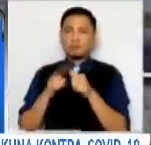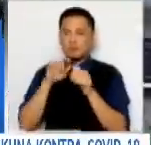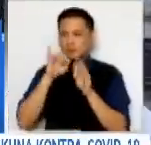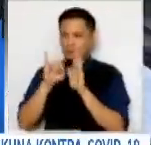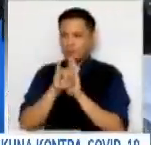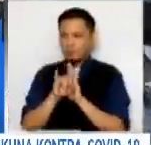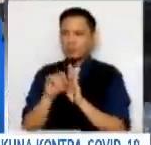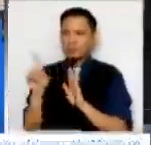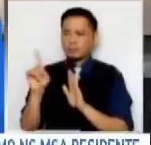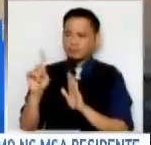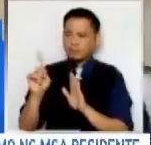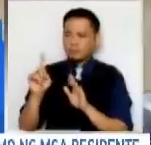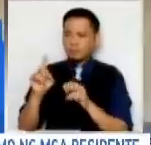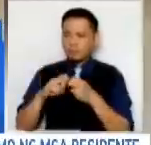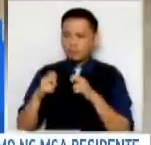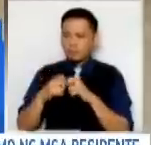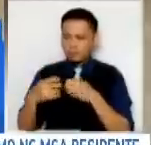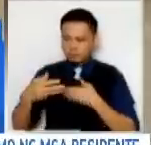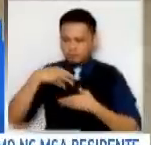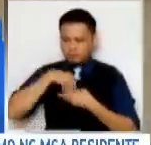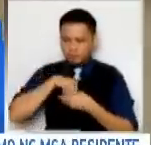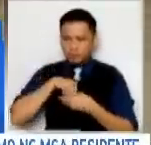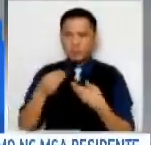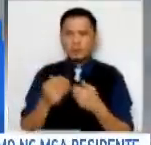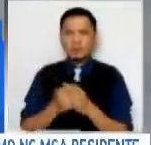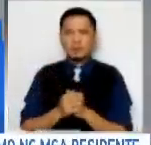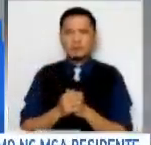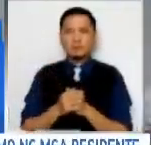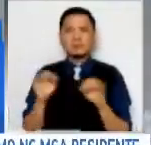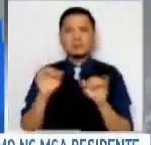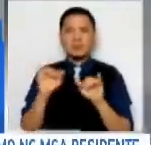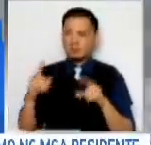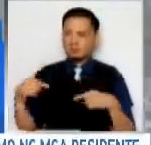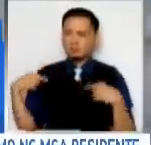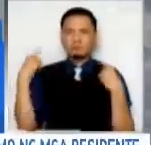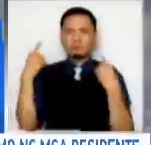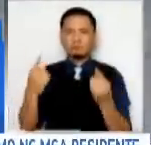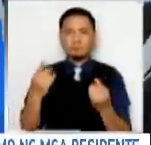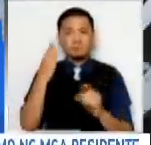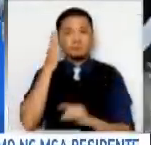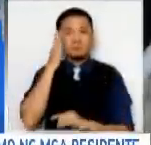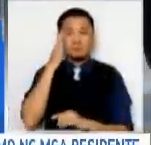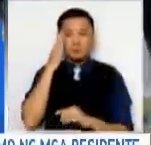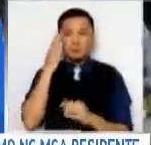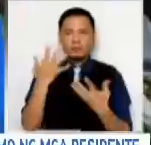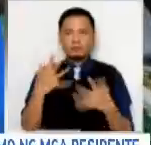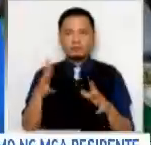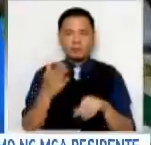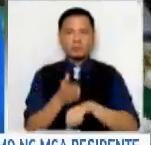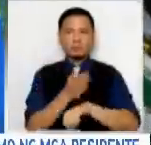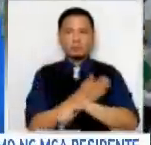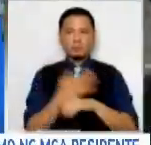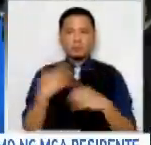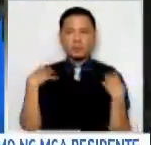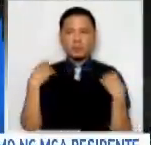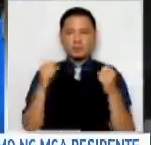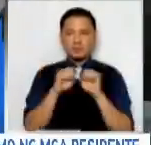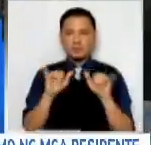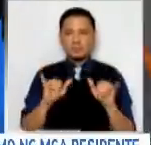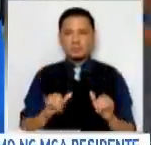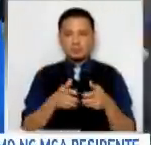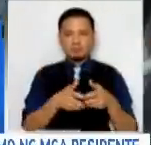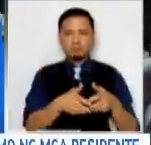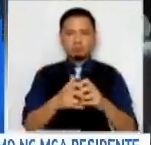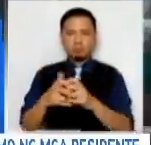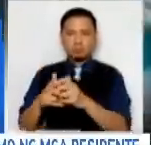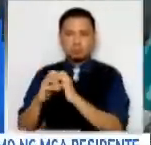response, katulad po ng ginagawa natin na pag-expand ng ating health system. We are ramping up testing capacity at yung